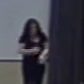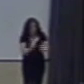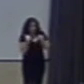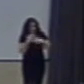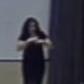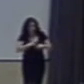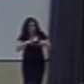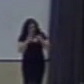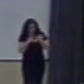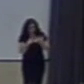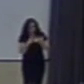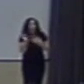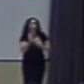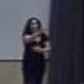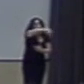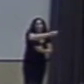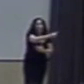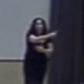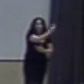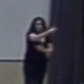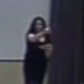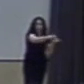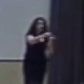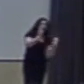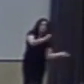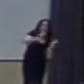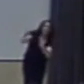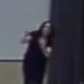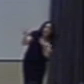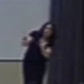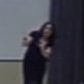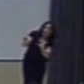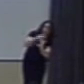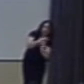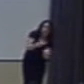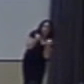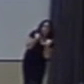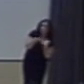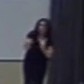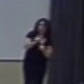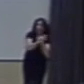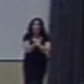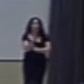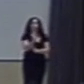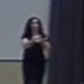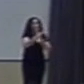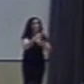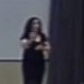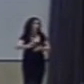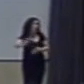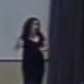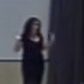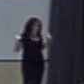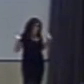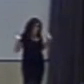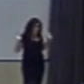l'audiència que ha de saber què és el que està mirant, no? El que està llegint, el que està consultant a internet, etc. Bueno, sempre parlem de